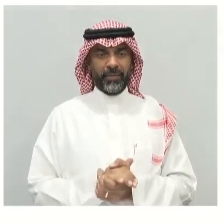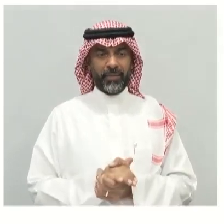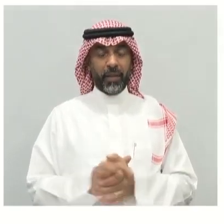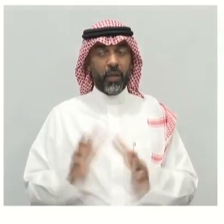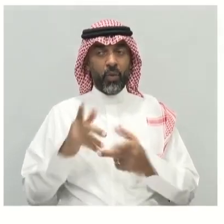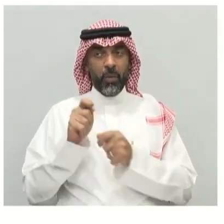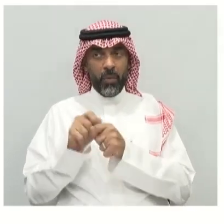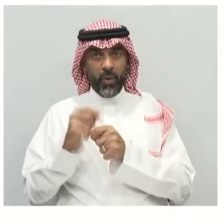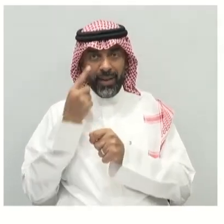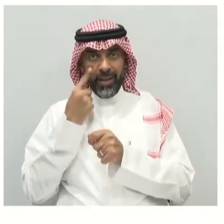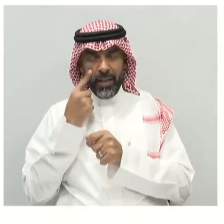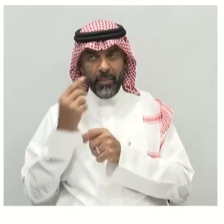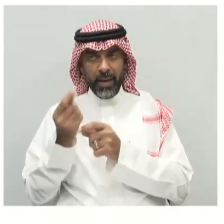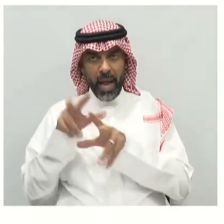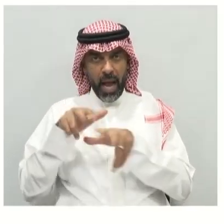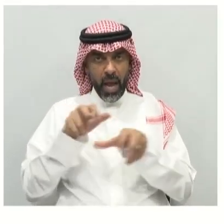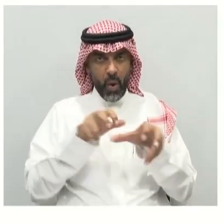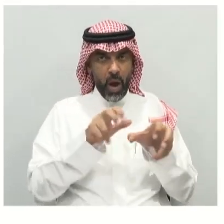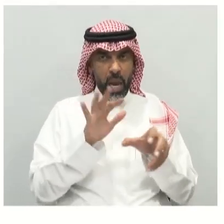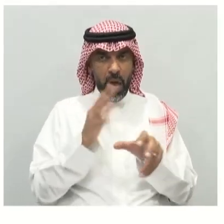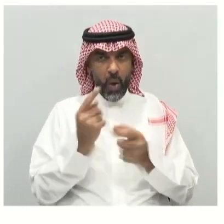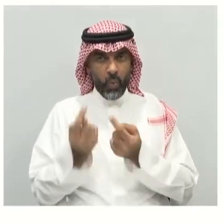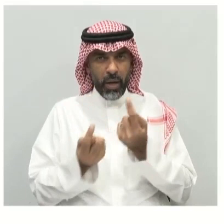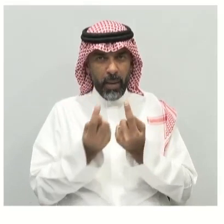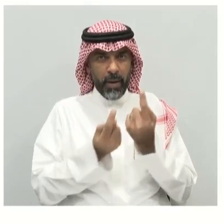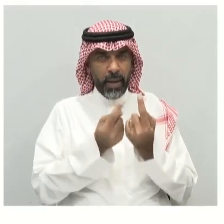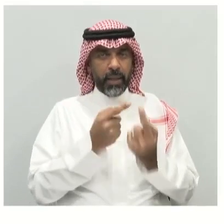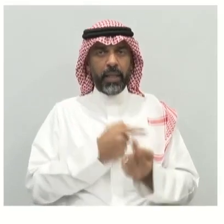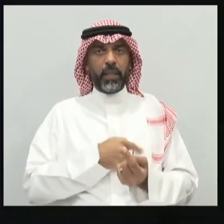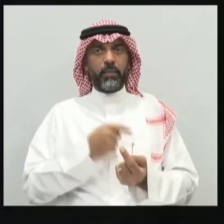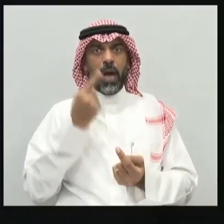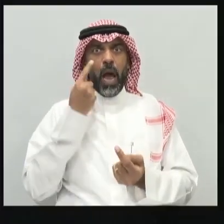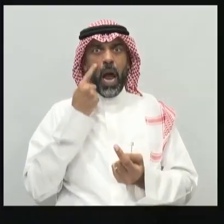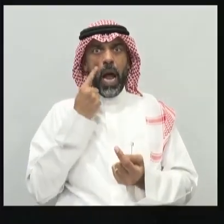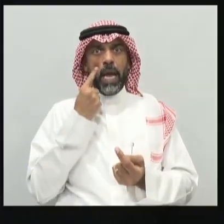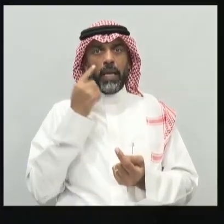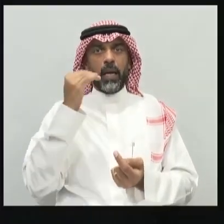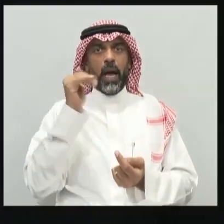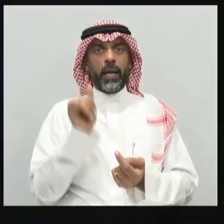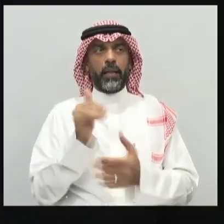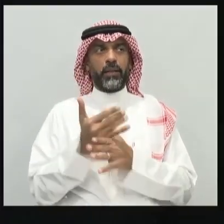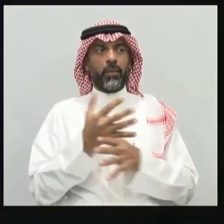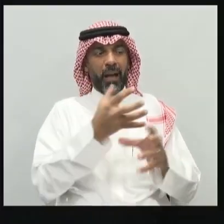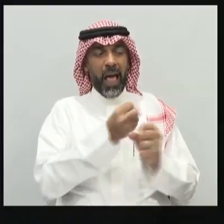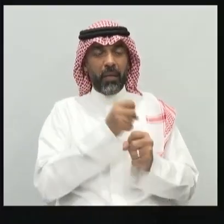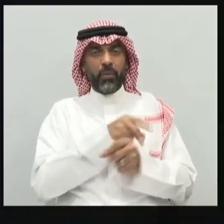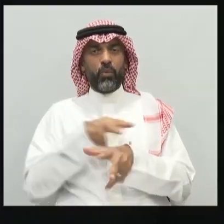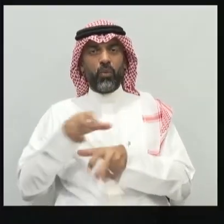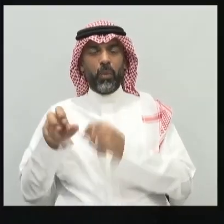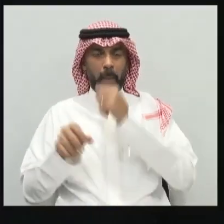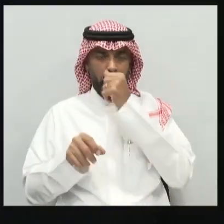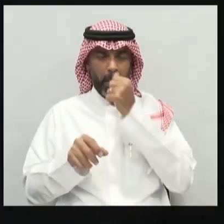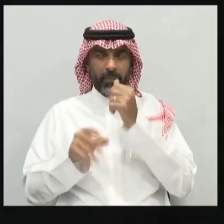حيه زي النبات والحيوان نقول له مورد طبيعي ماذا نقول له مورد طبيعي حي لانه جاب مخلوقات حيه طيب لو كان